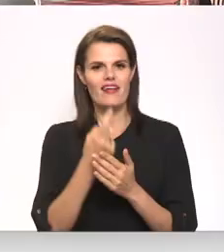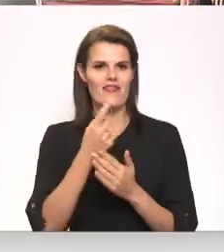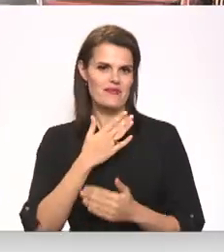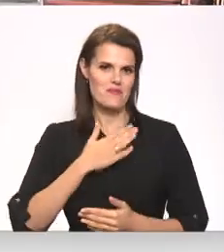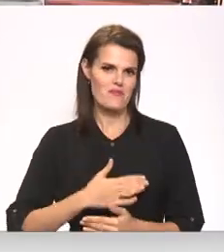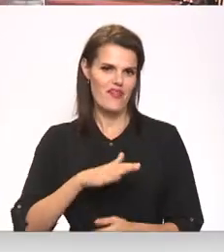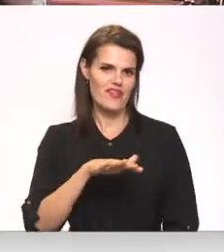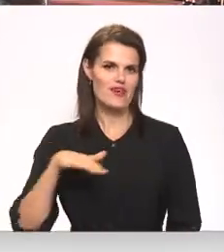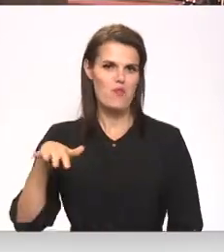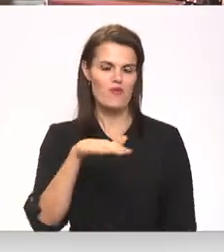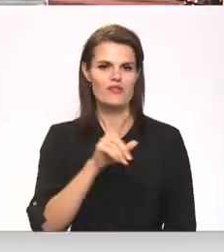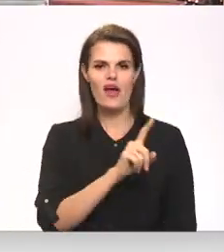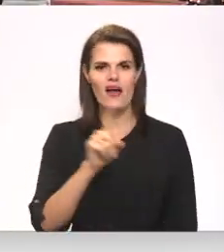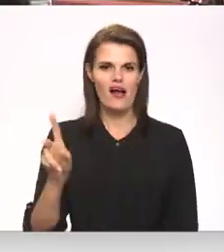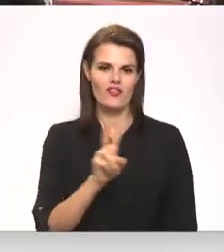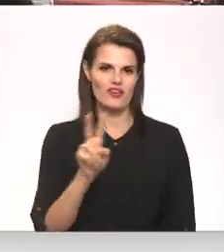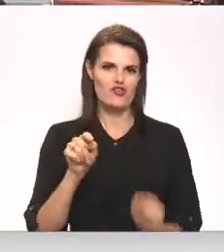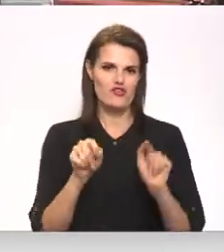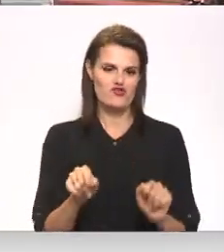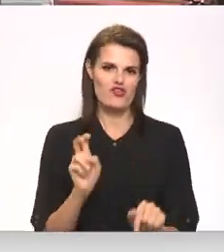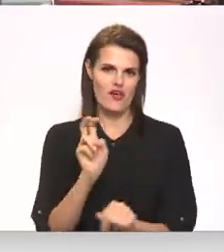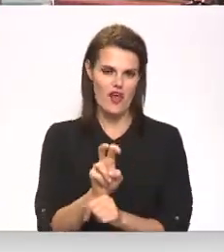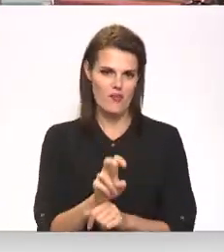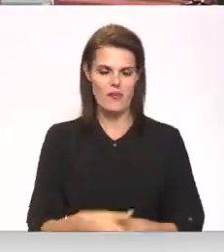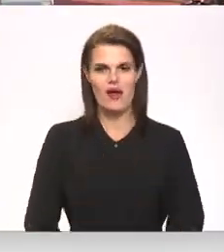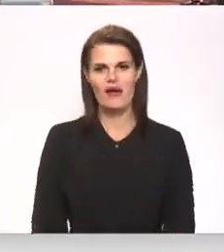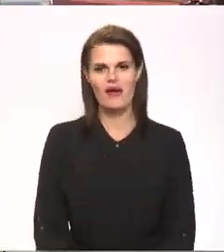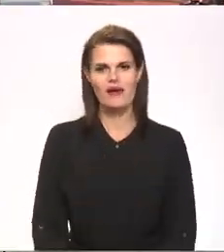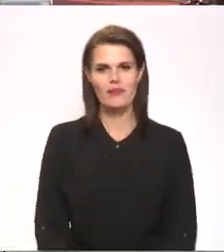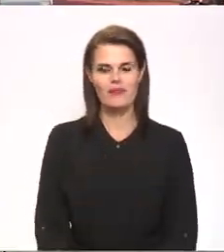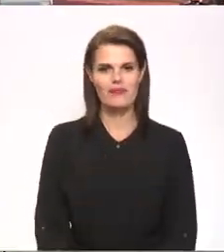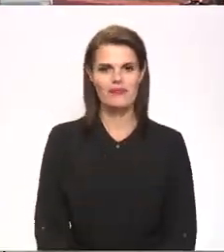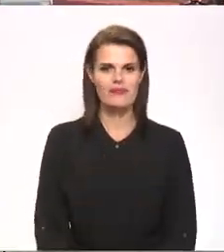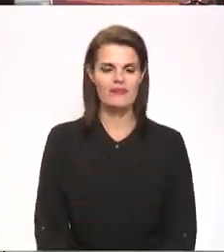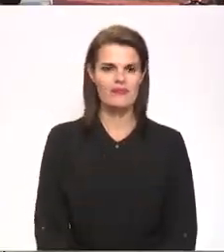kuram šurp jādodas. Aija Kīnca, Aigars Kovaļevskis, Latvijas televīzija.